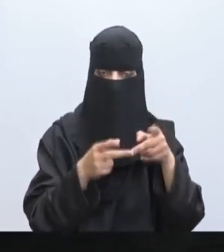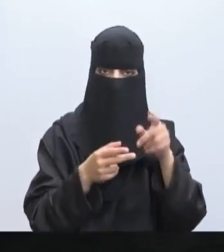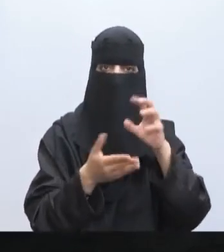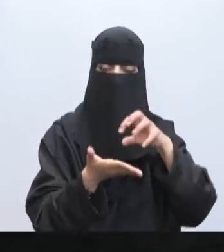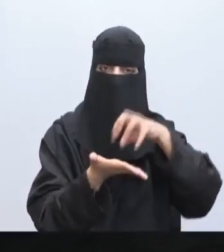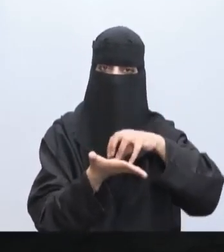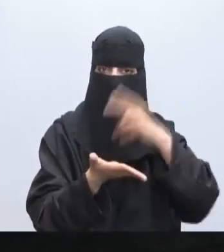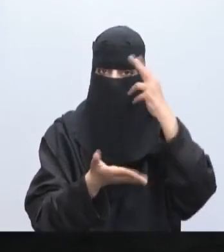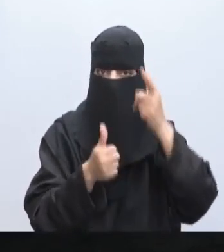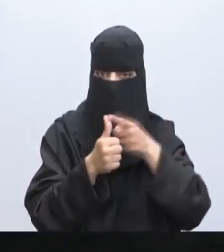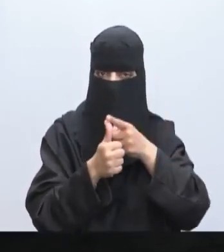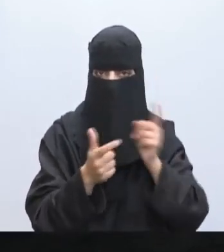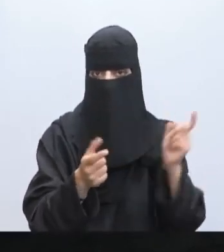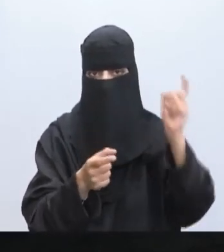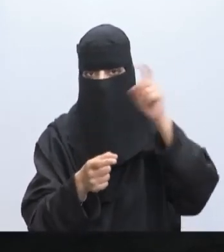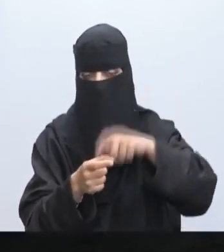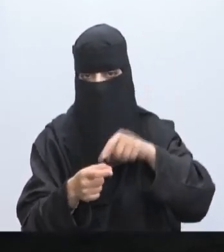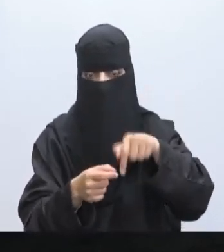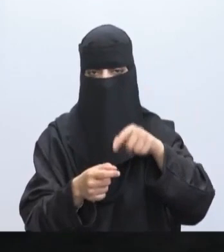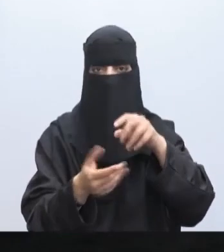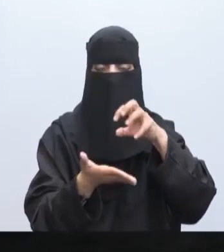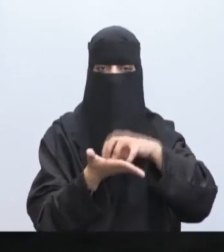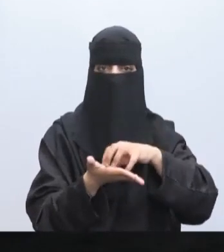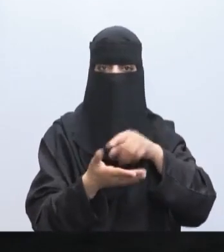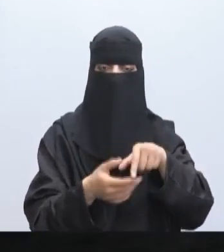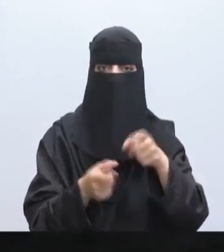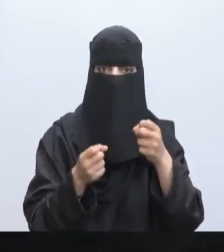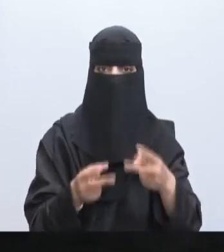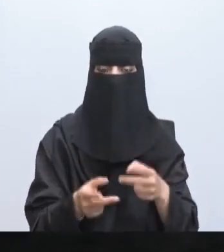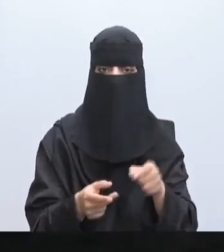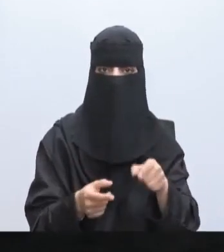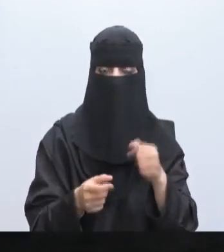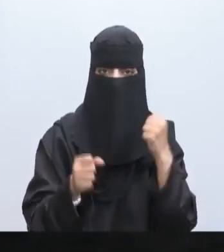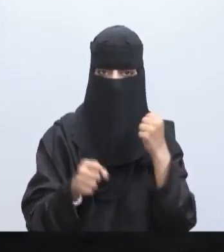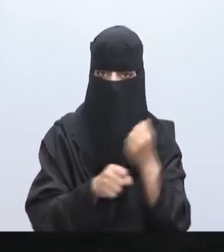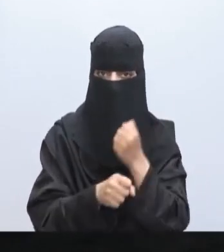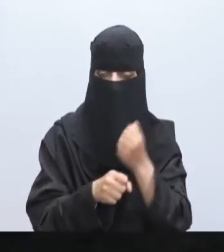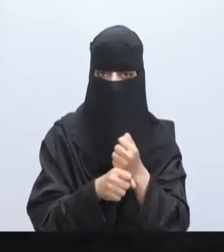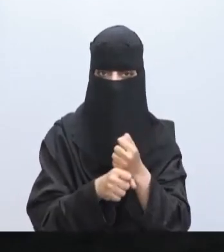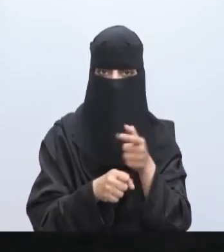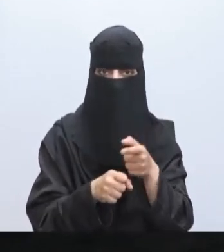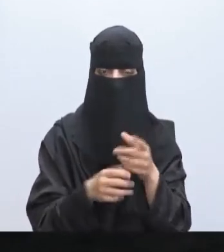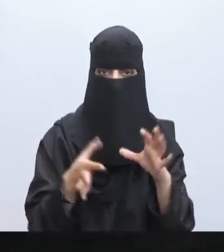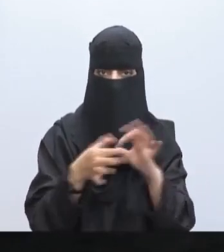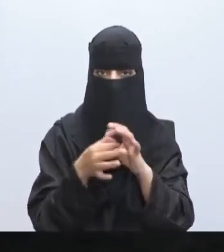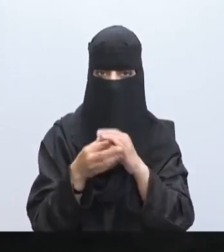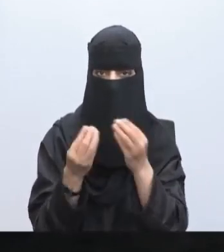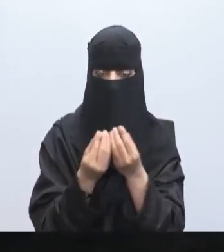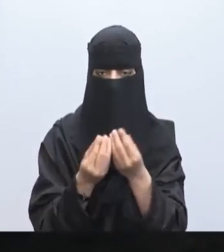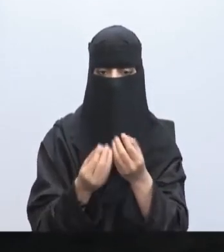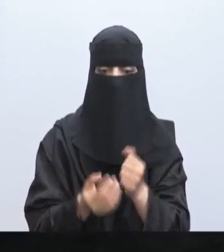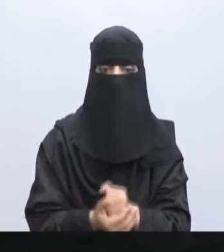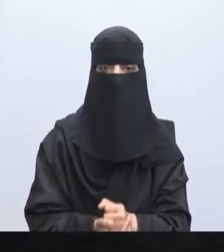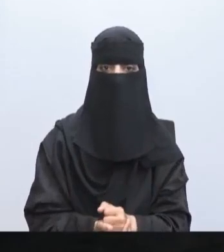الاولى الى هذا العهد الزاهر ابنائي وبناتي الطلاب فهذه الجهود كلها مرتبطه مع